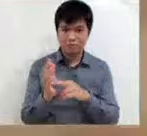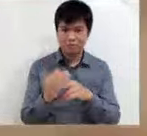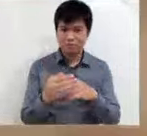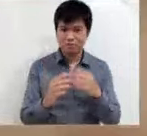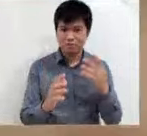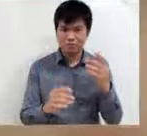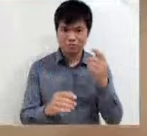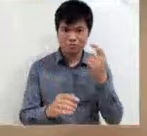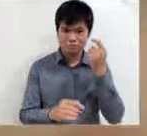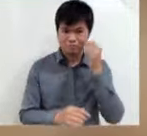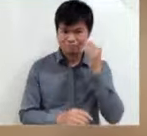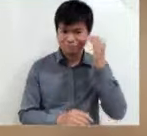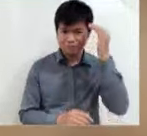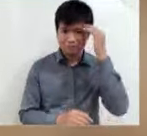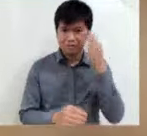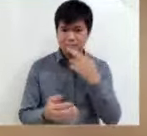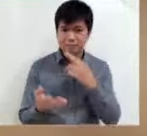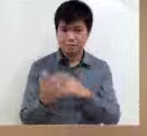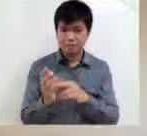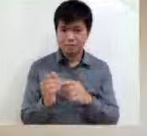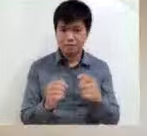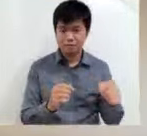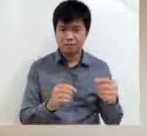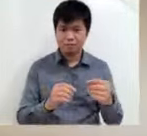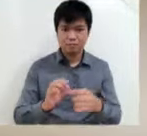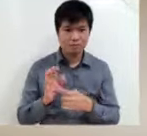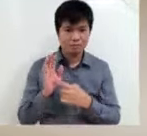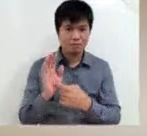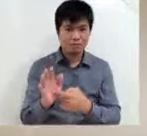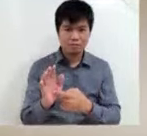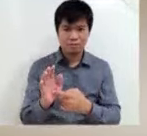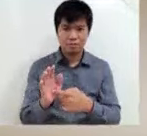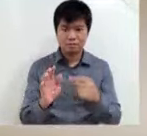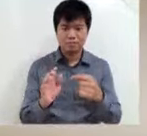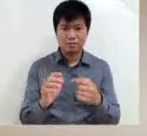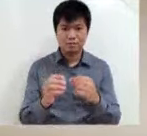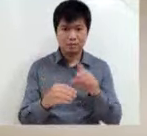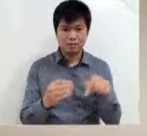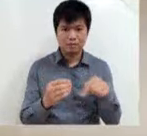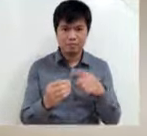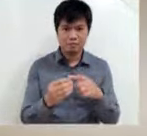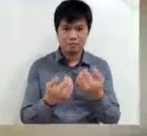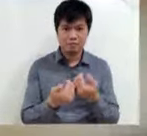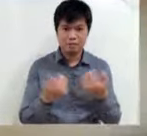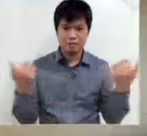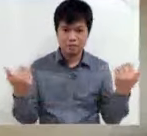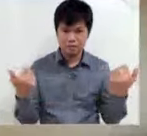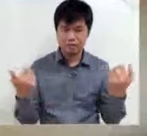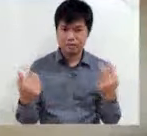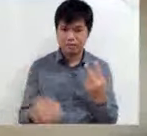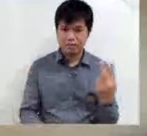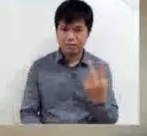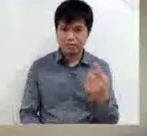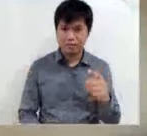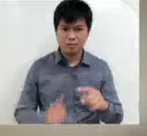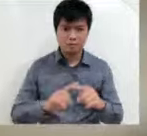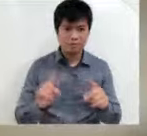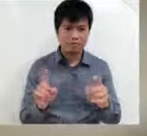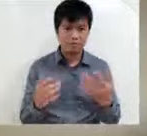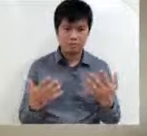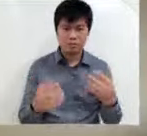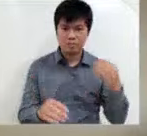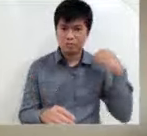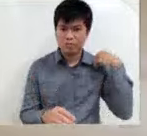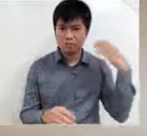JTBC, ni-reveal ng kanilang insiders ang naging hiwalayan ng dalawa. Bagamat walang naging official confirmation